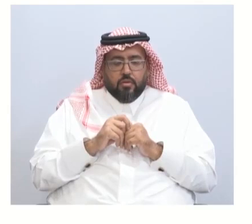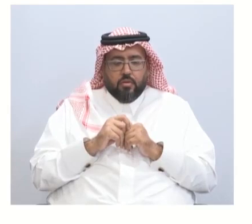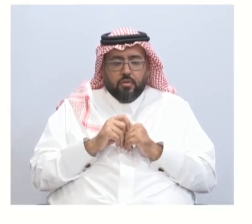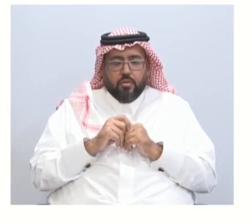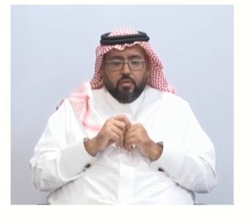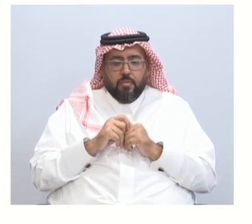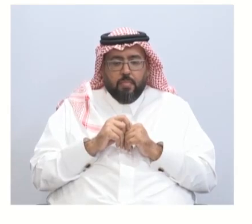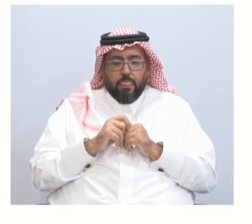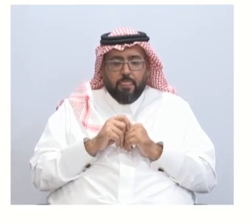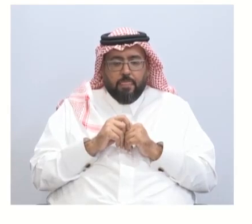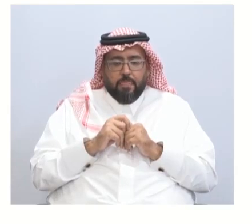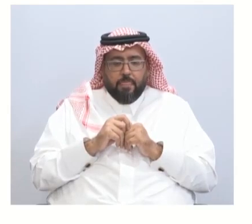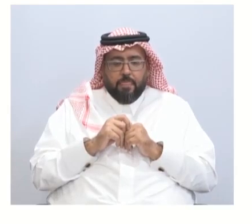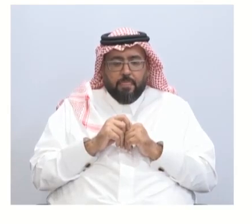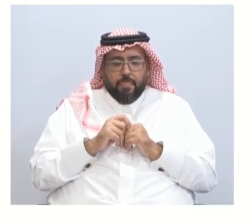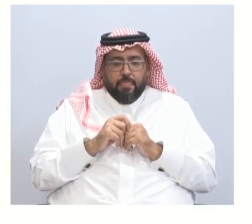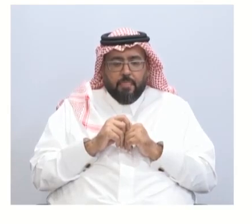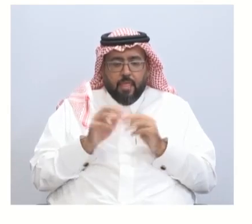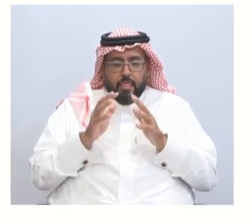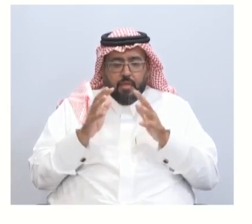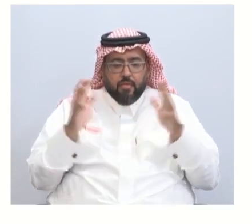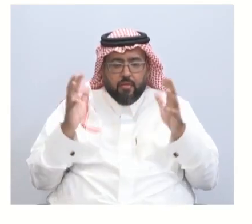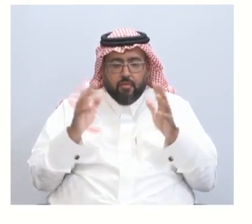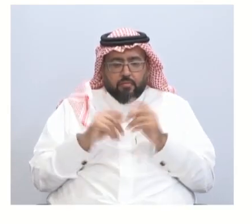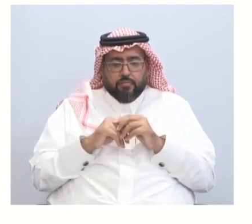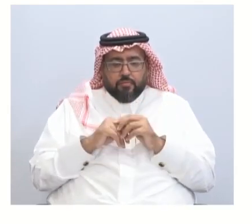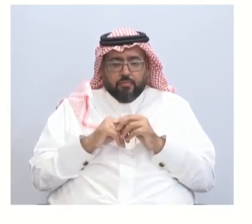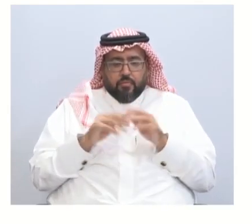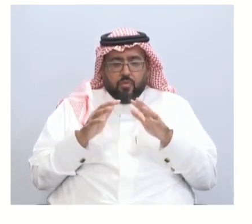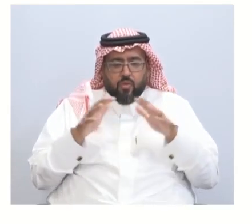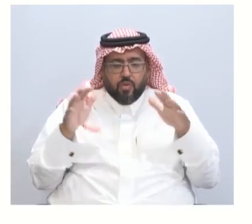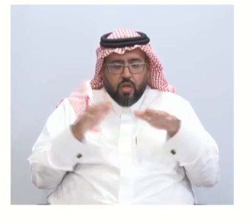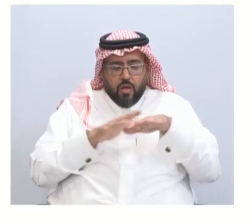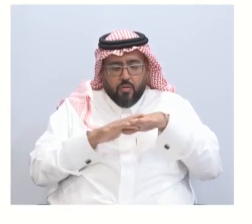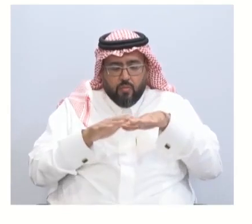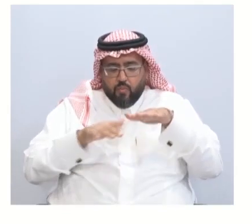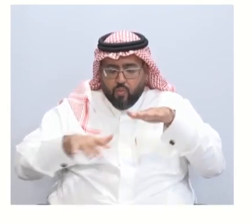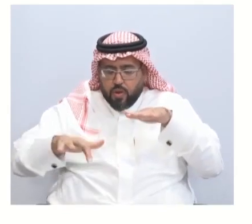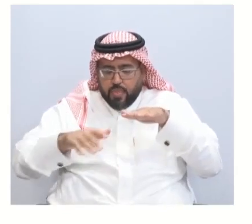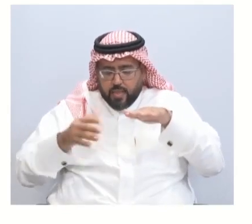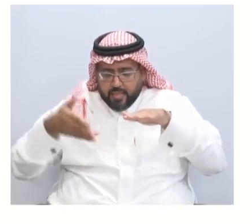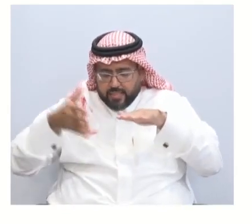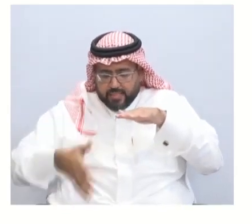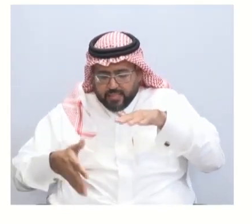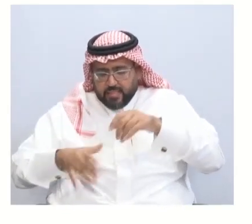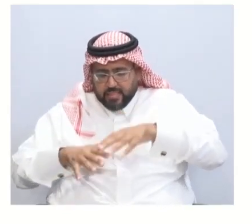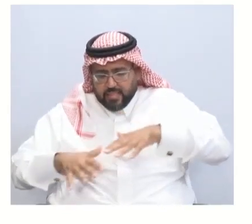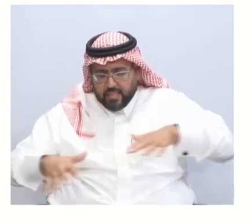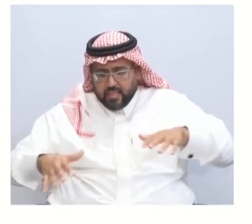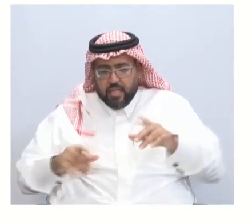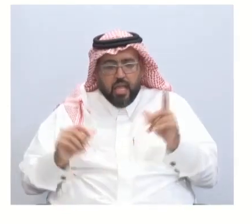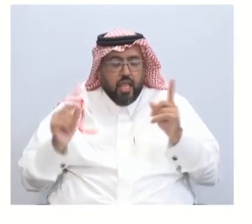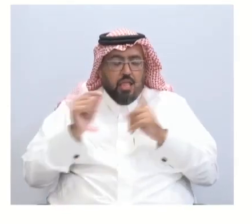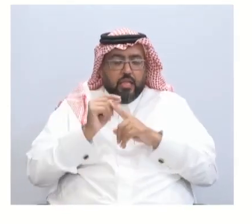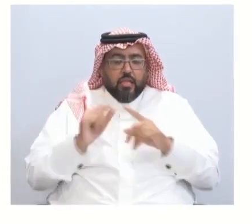الشكل في توسع قاع المحيط في البدايه عزيزي الطالب عزيزتي الطالبه دعونا نتطرق الى